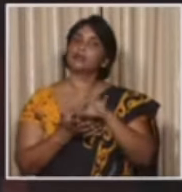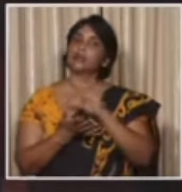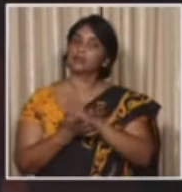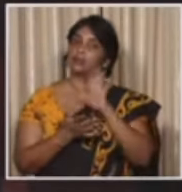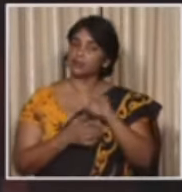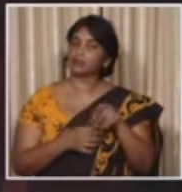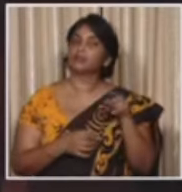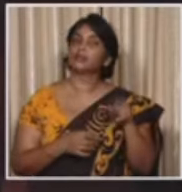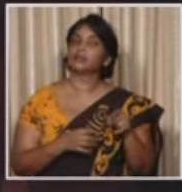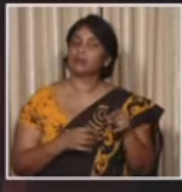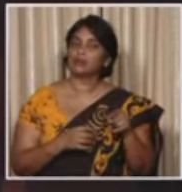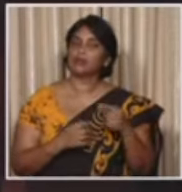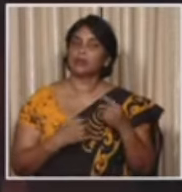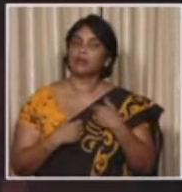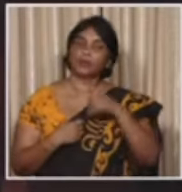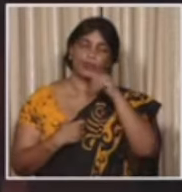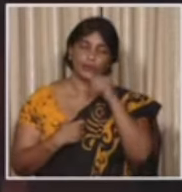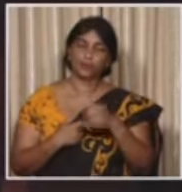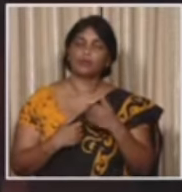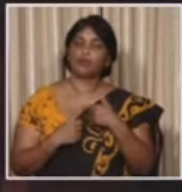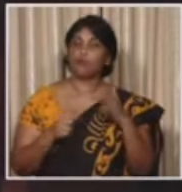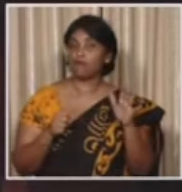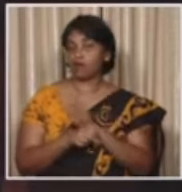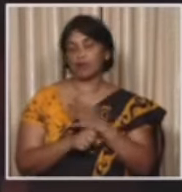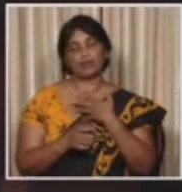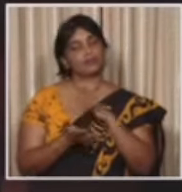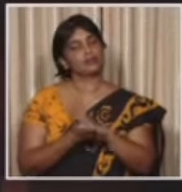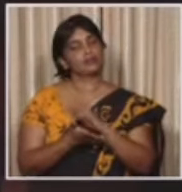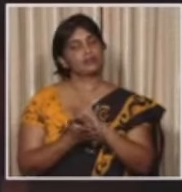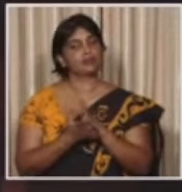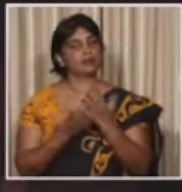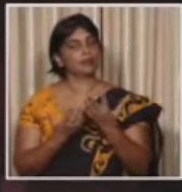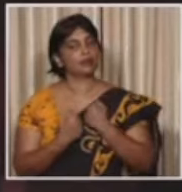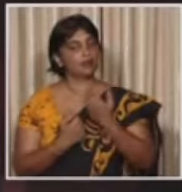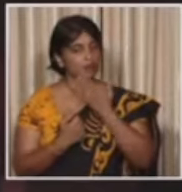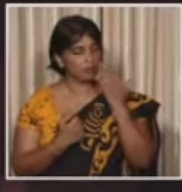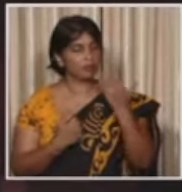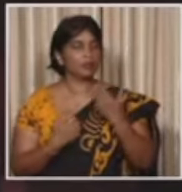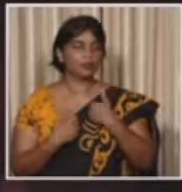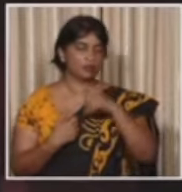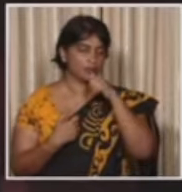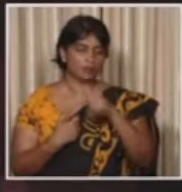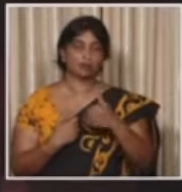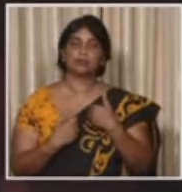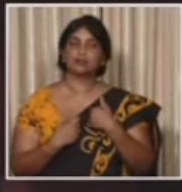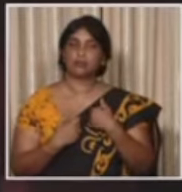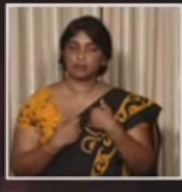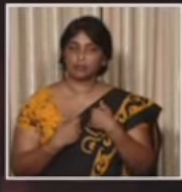තමයි අපිට ඇත්ත වශයෙන්ම පූර්ණ සතුටක් ලබා ගන්නට පුළුවන්. අපි ඇත්ත වශයෙන්ම